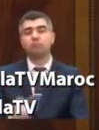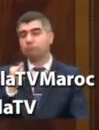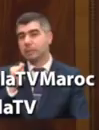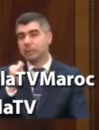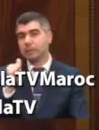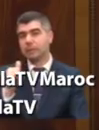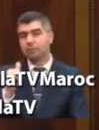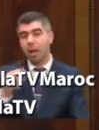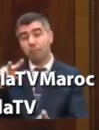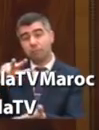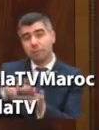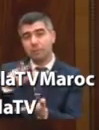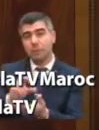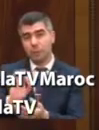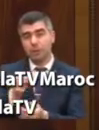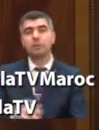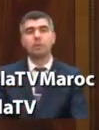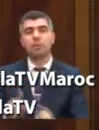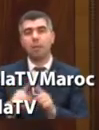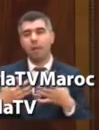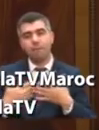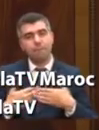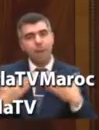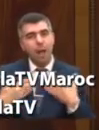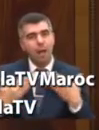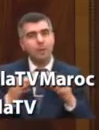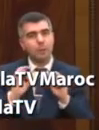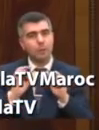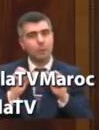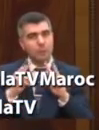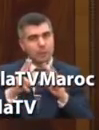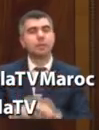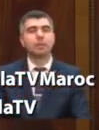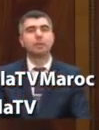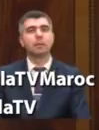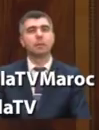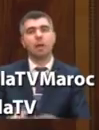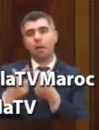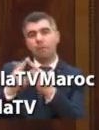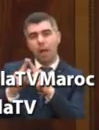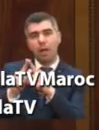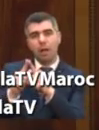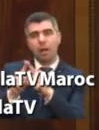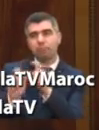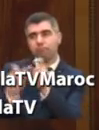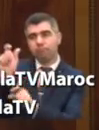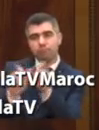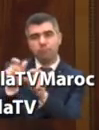لابد أن نسجل باعتزاز وأن نشيد بمبادرات مكونات مجلس